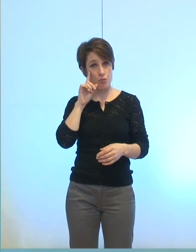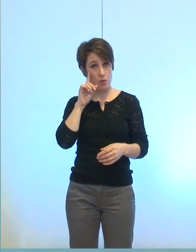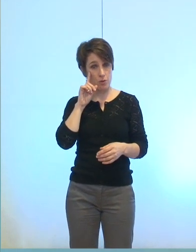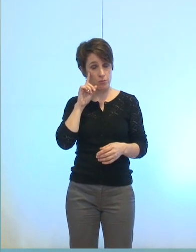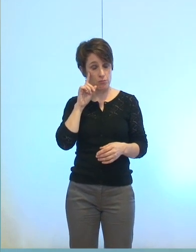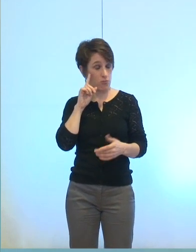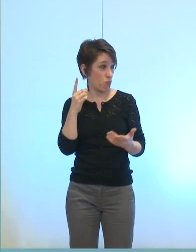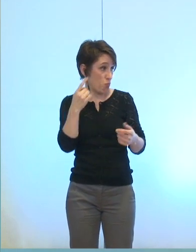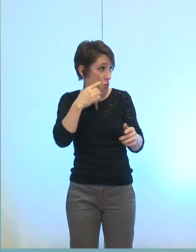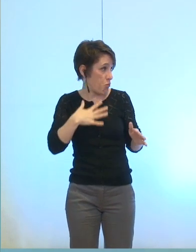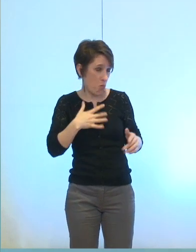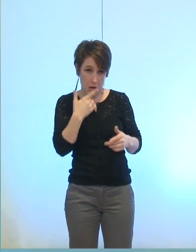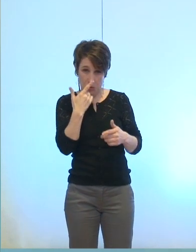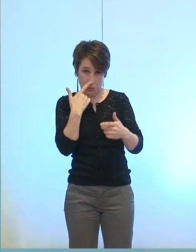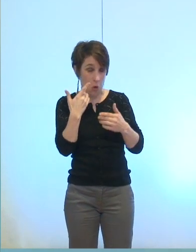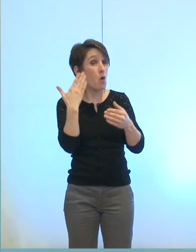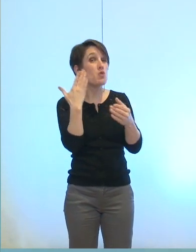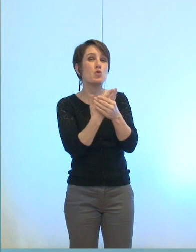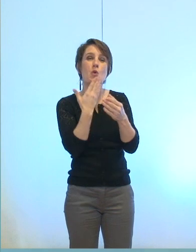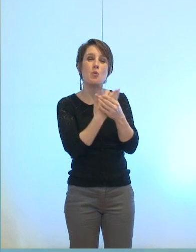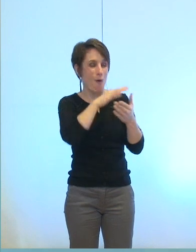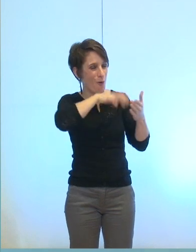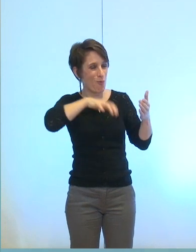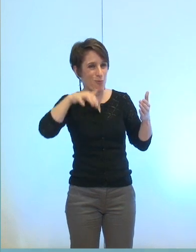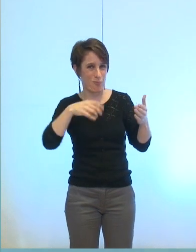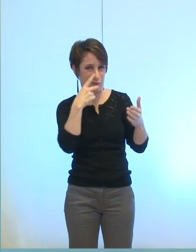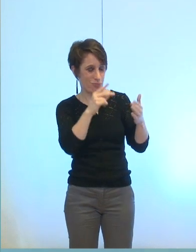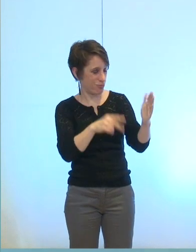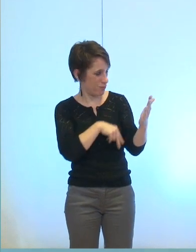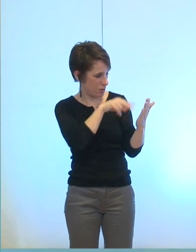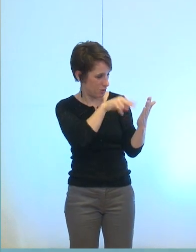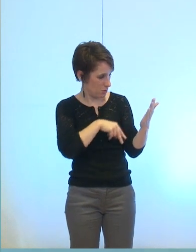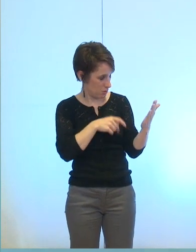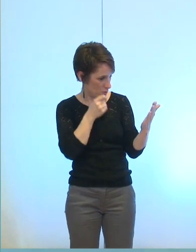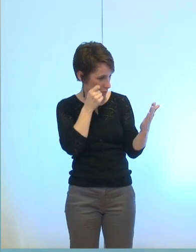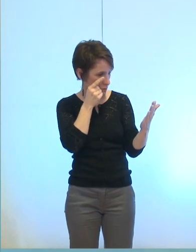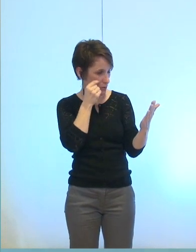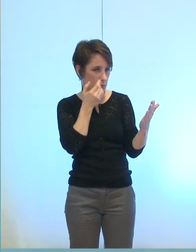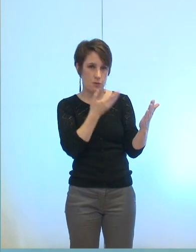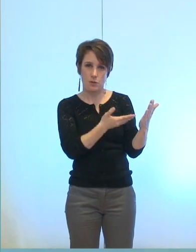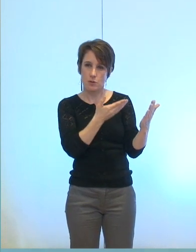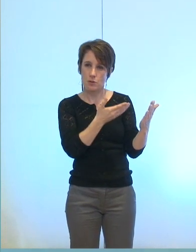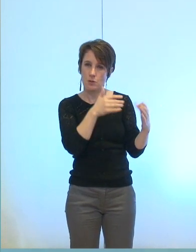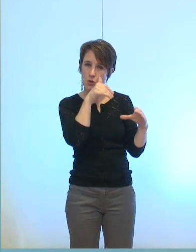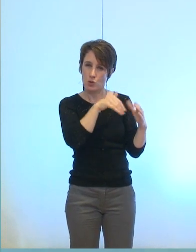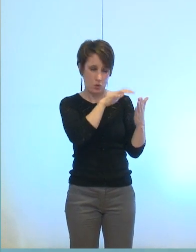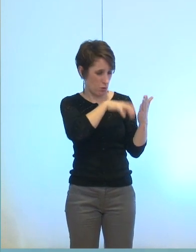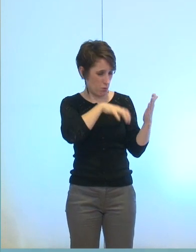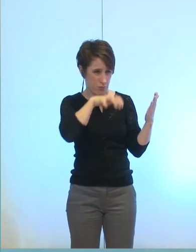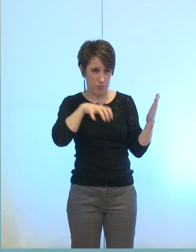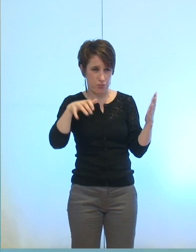marquants de votre document ce document qui comprend des